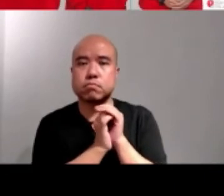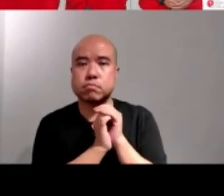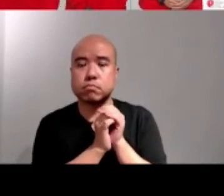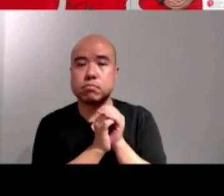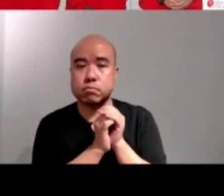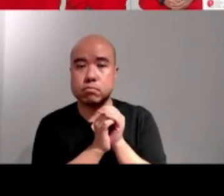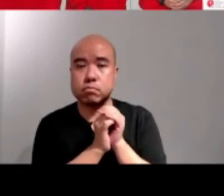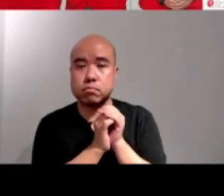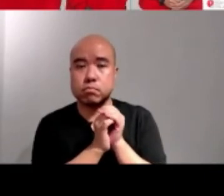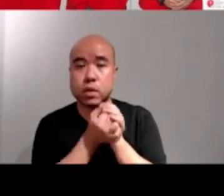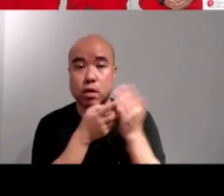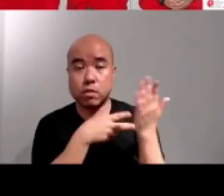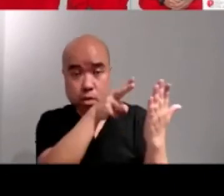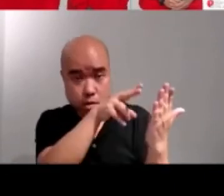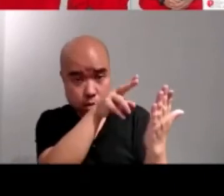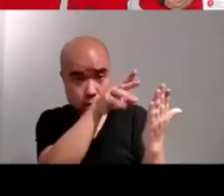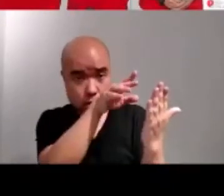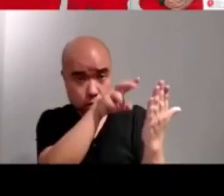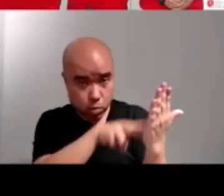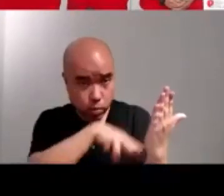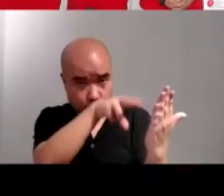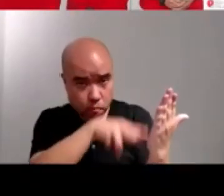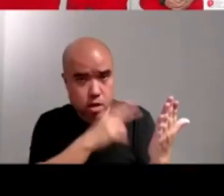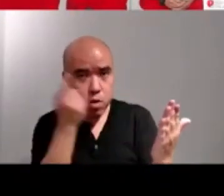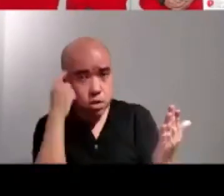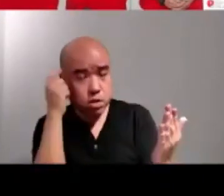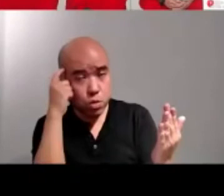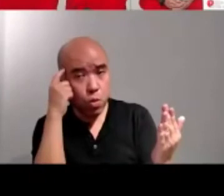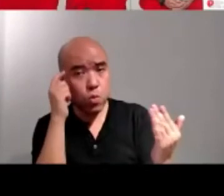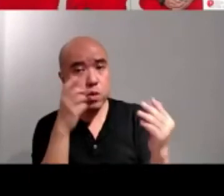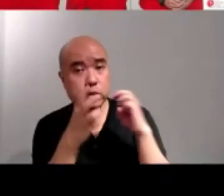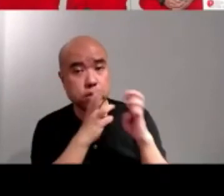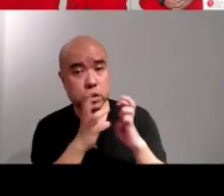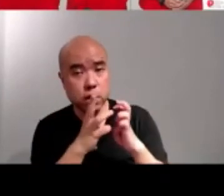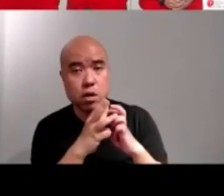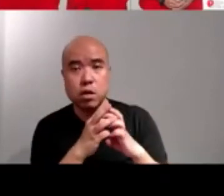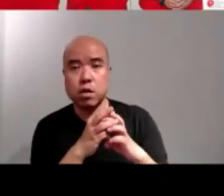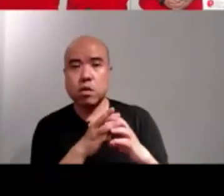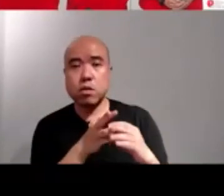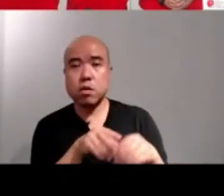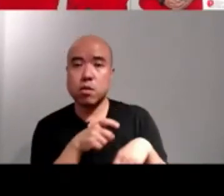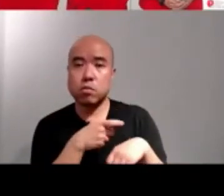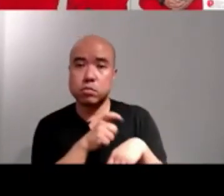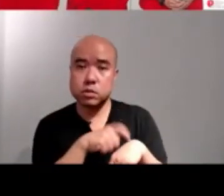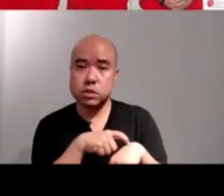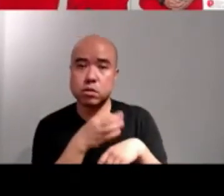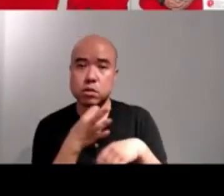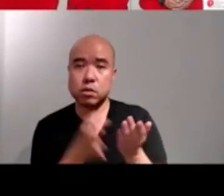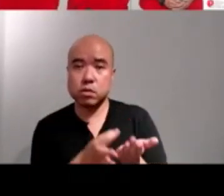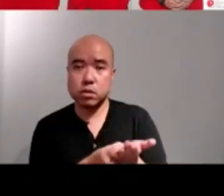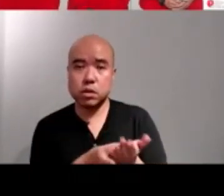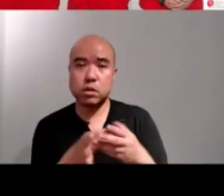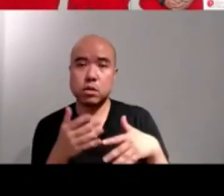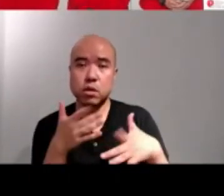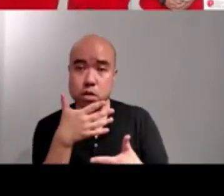到呢啲有關活動嘅詳細資料啦。咁呢啲詳細啲資料咧，就包括活動嘅時間啦、地點啦、日期